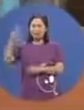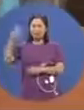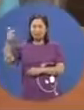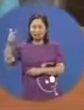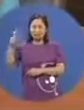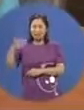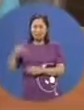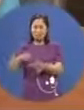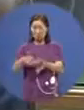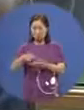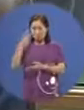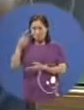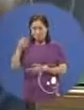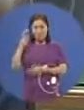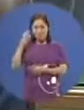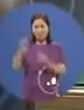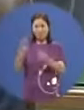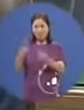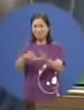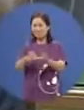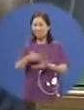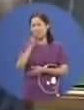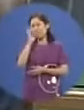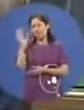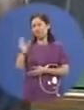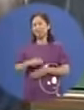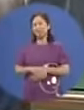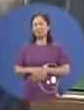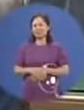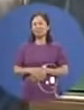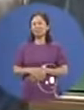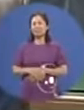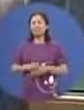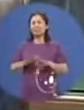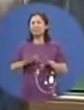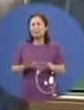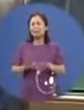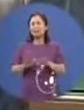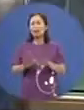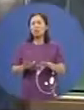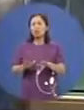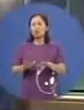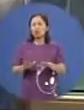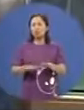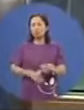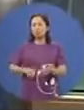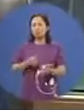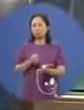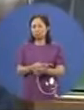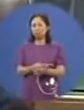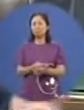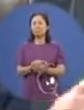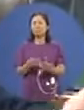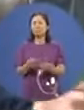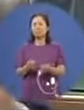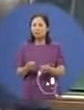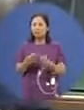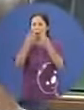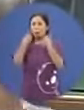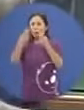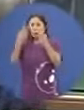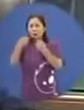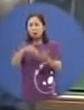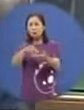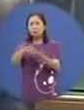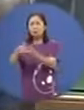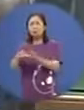でこれはまずいと、はい、いうことになって、もうこの際ね、はい、もう覚悟を決めようと、 はい、 いうことで、もう個人の資格でどん